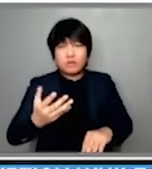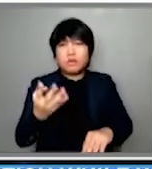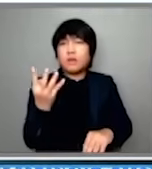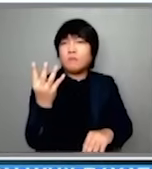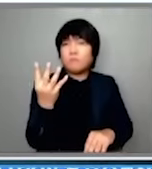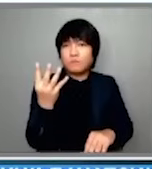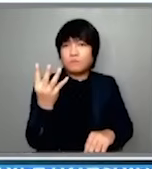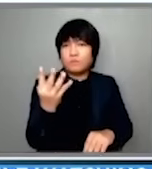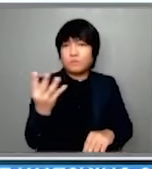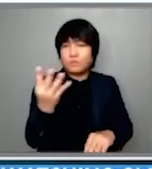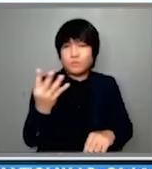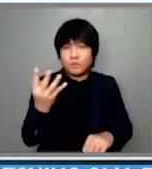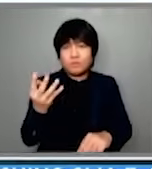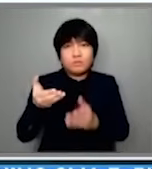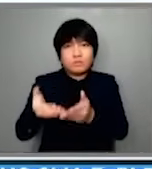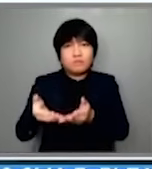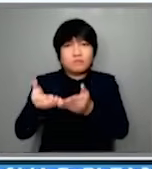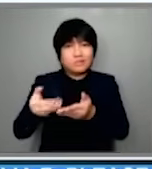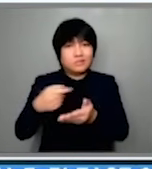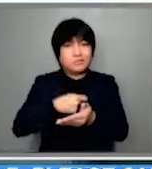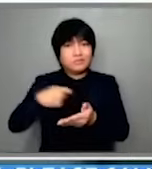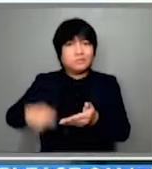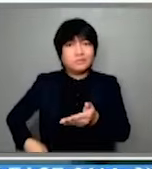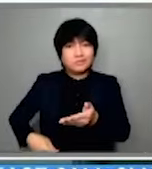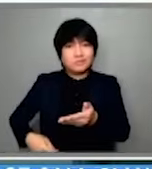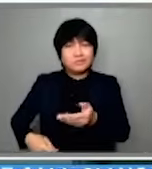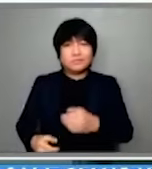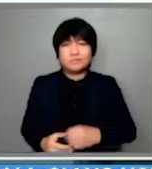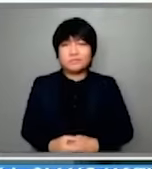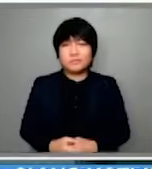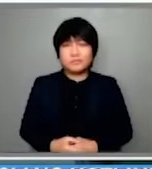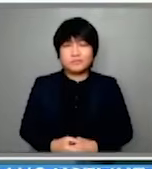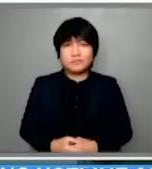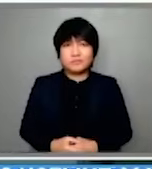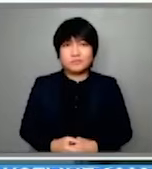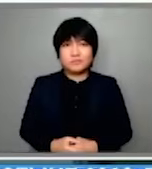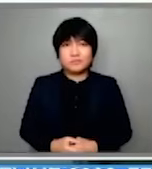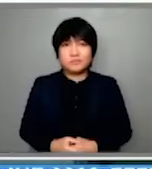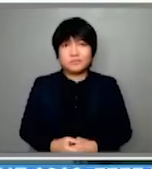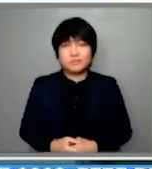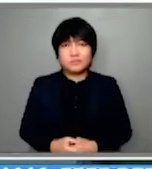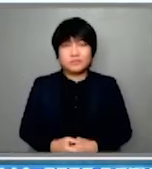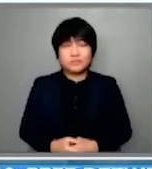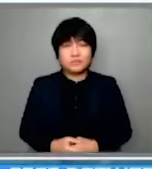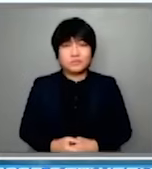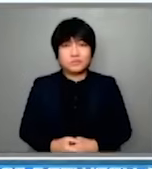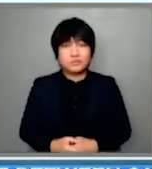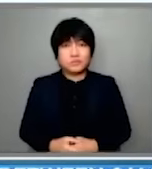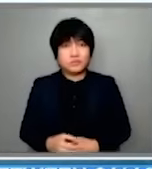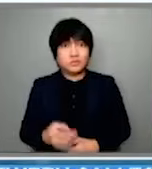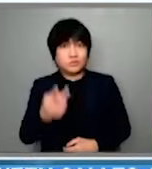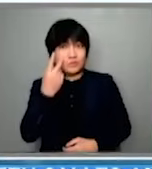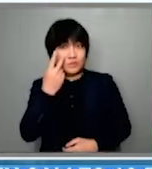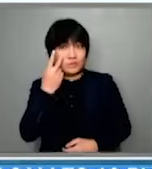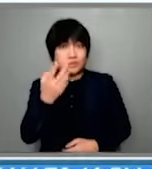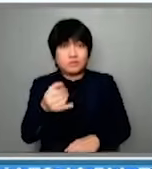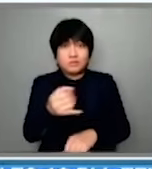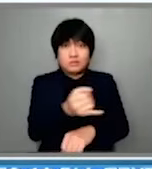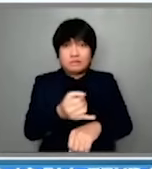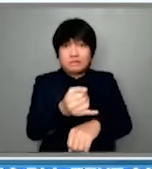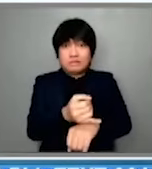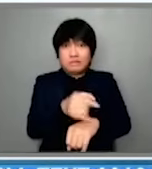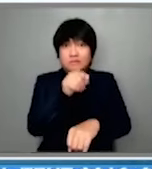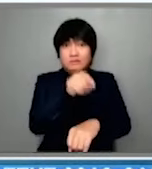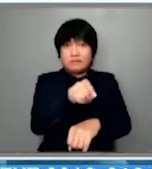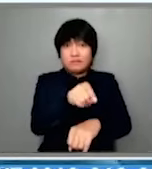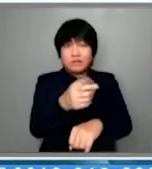Maritime Militia Vessel na nakaangkla dito. Habang papalapit kami sa Mischief o Panganiban Reef, nagpaputok na ng flare ang China mula